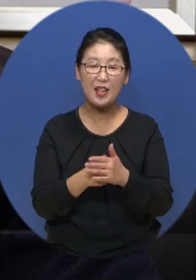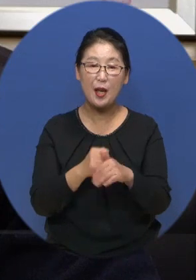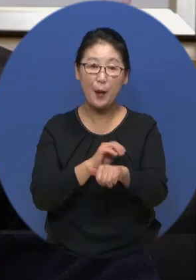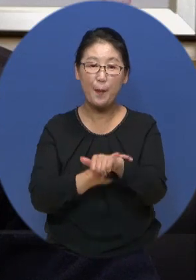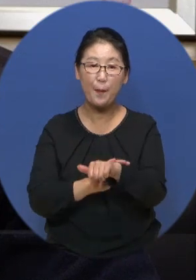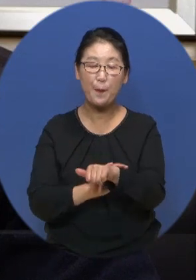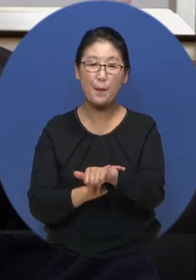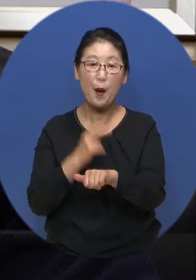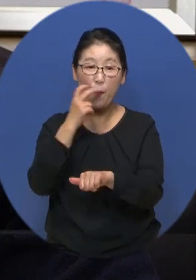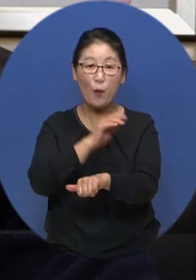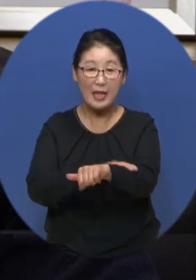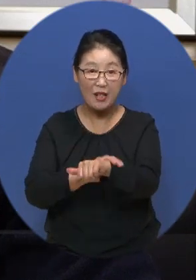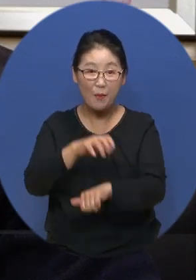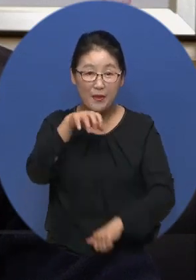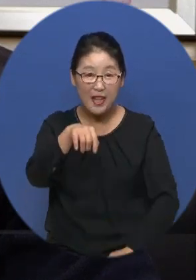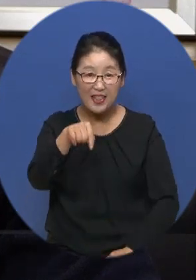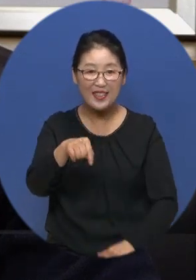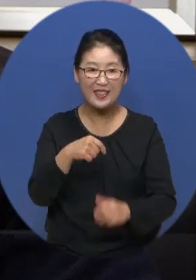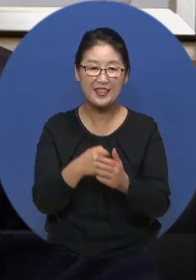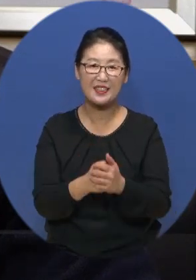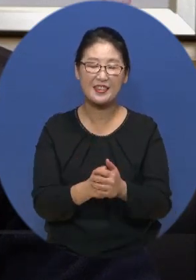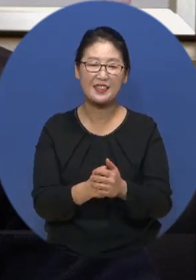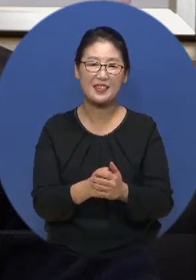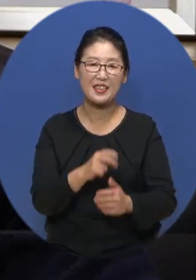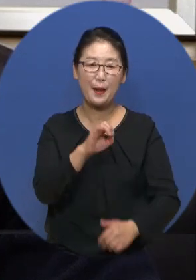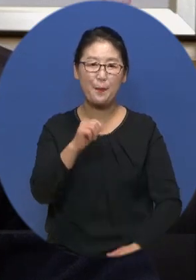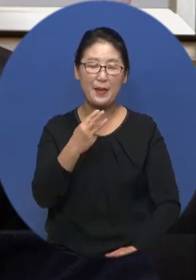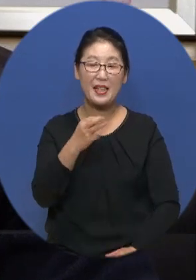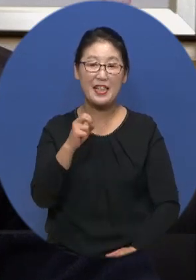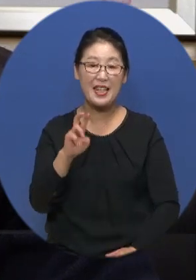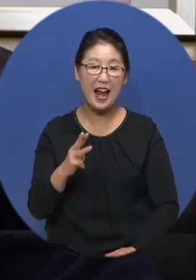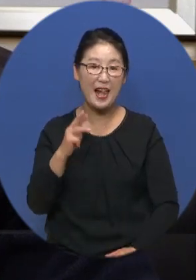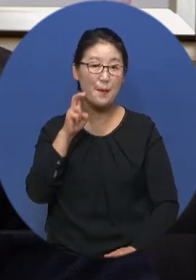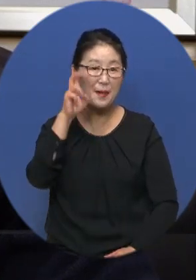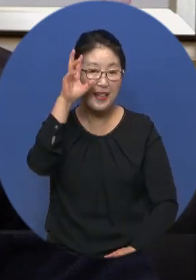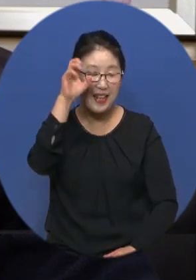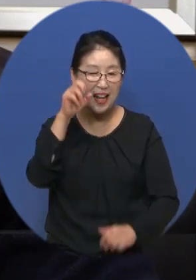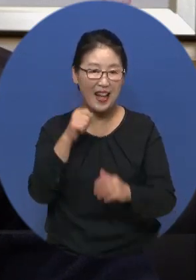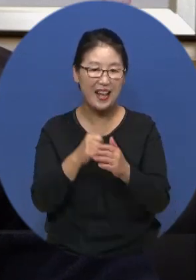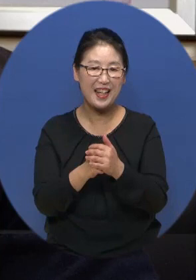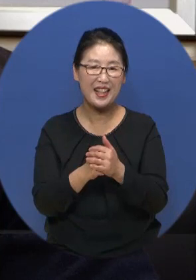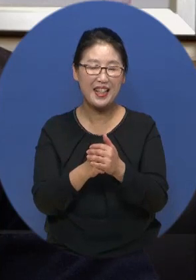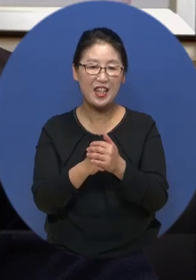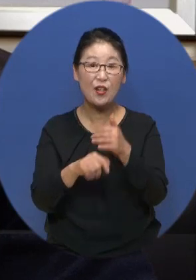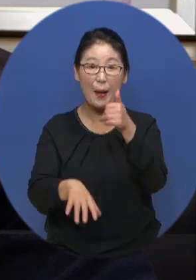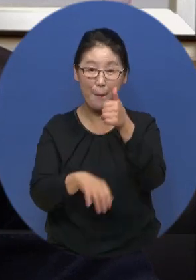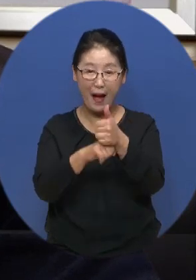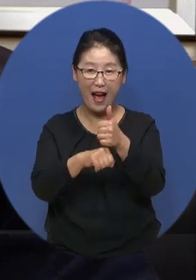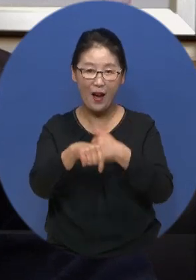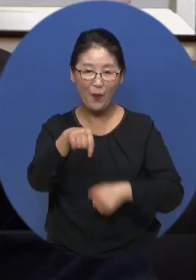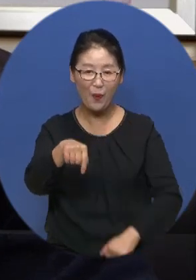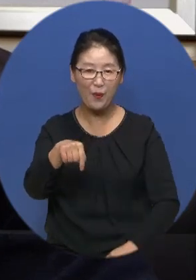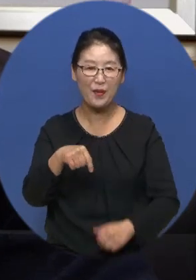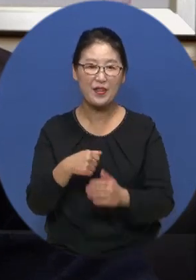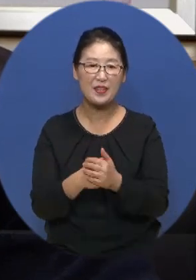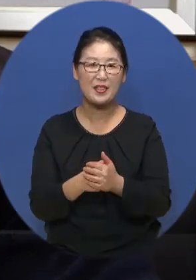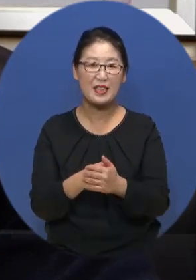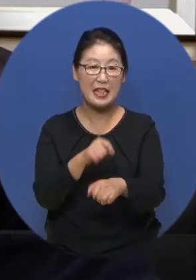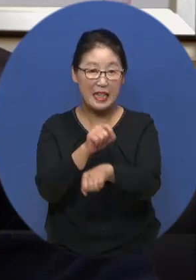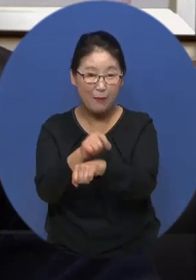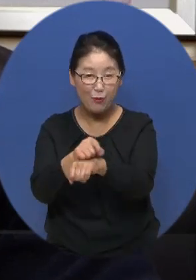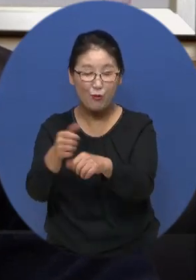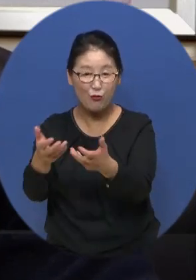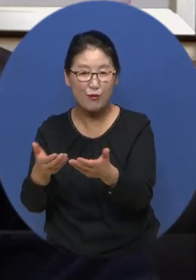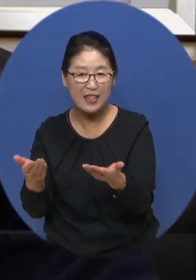미랄천사 산하기관이어서요. 제가 이제 사무국 업무도 보면서 또 같이 보호작업장 업무도